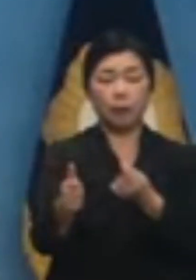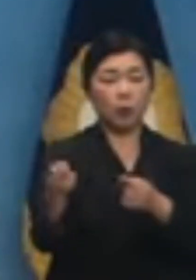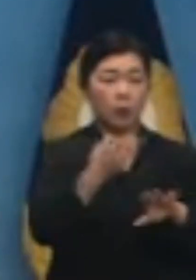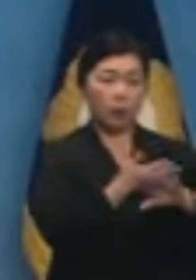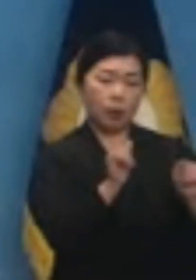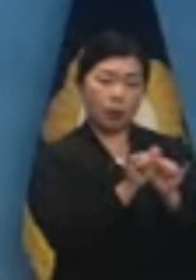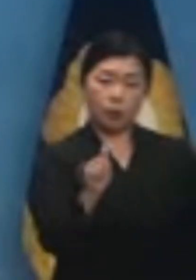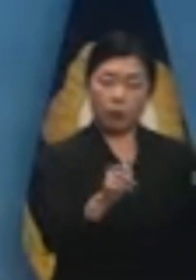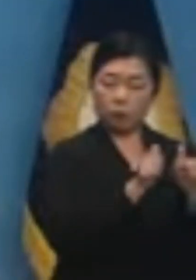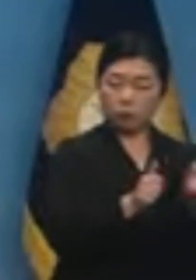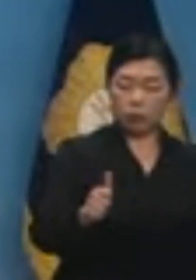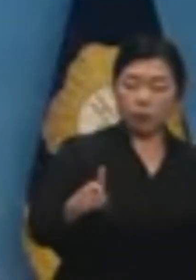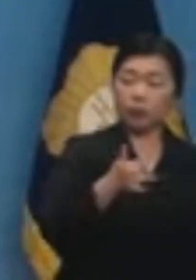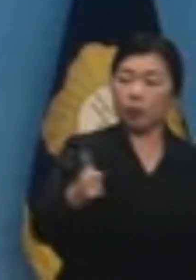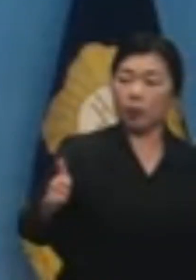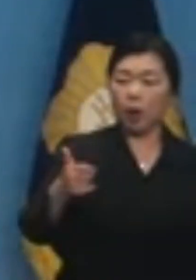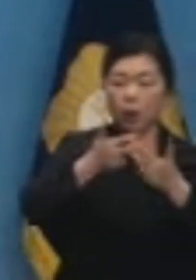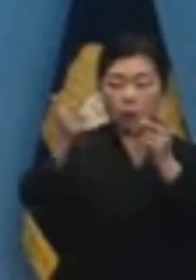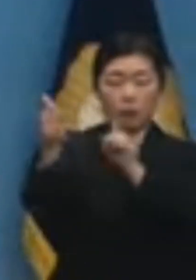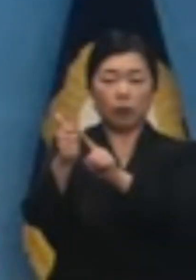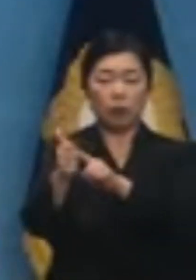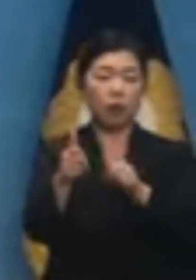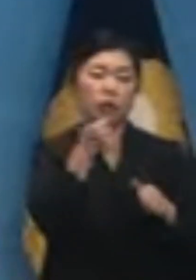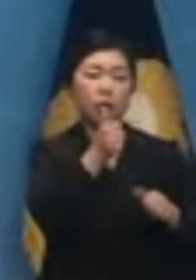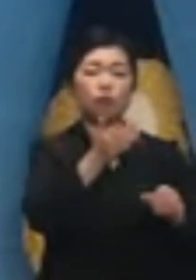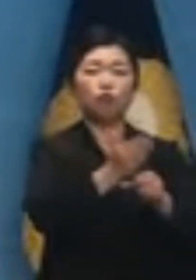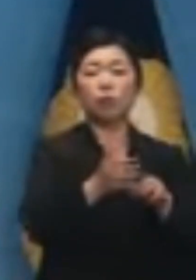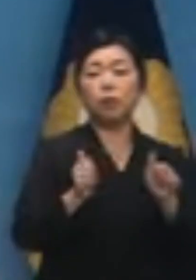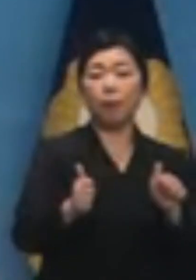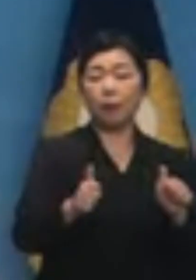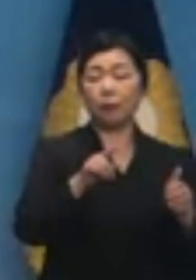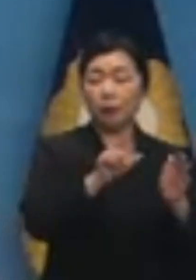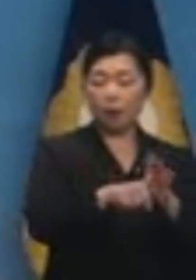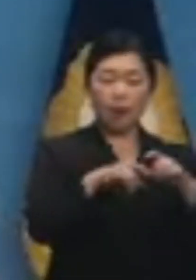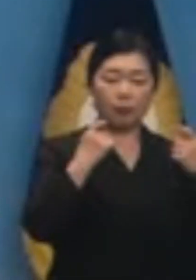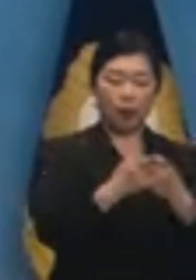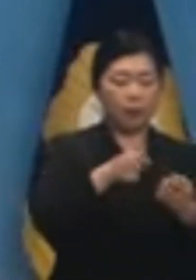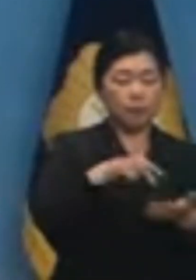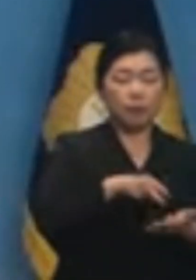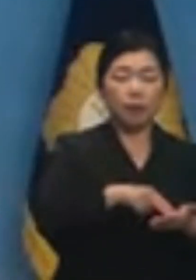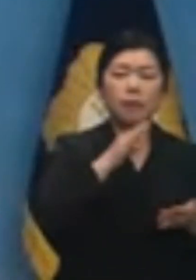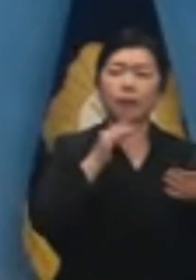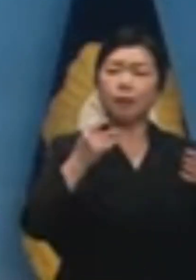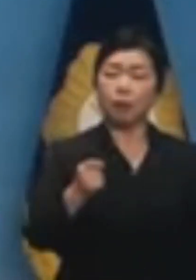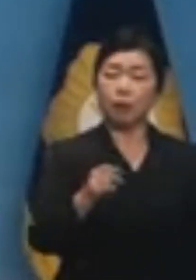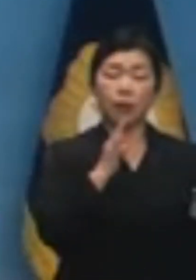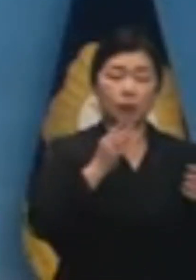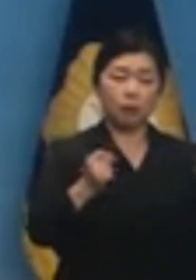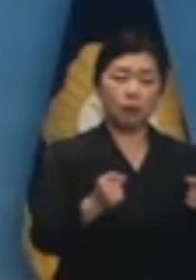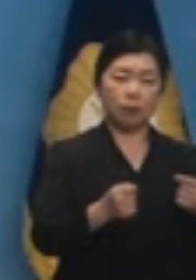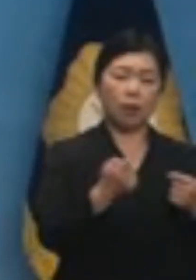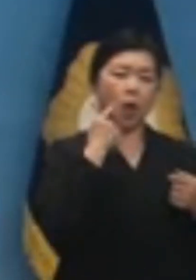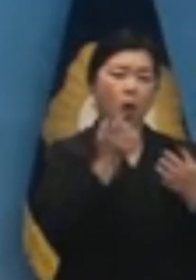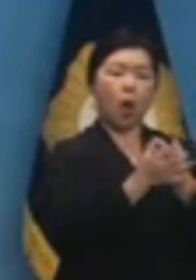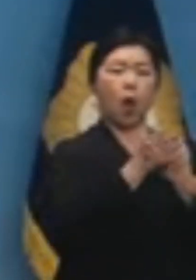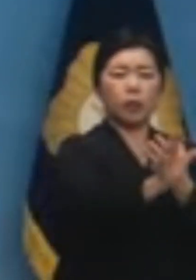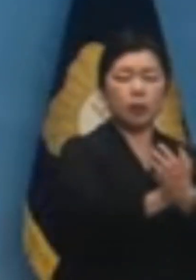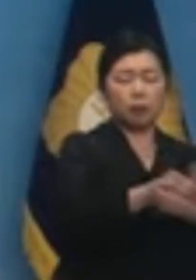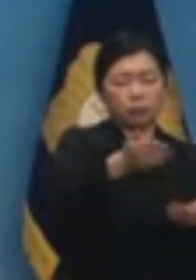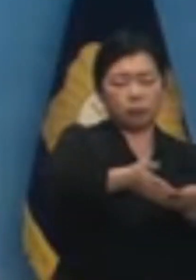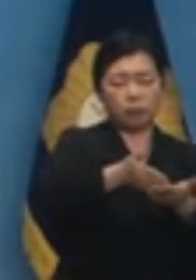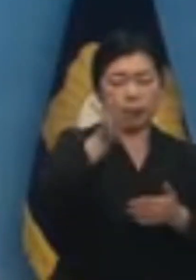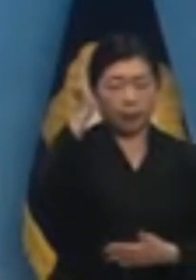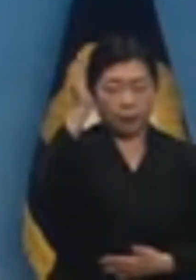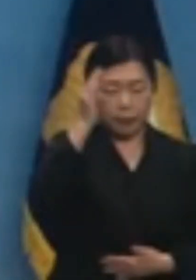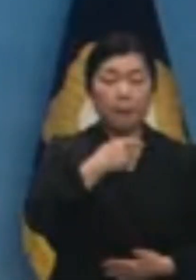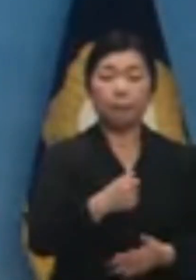다른 패널도 이재명 후보와 관련하여 진행 중인 재판에 대해 패널 개인의 의견을 사실인 것처럼 왜곡하고 허위사실을 토대로